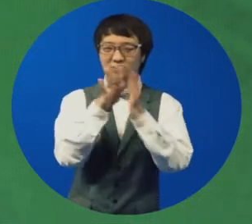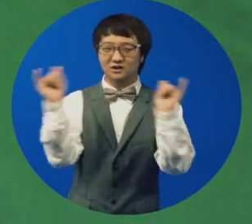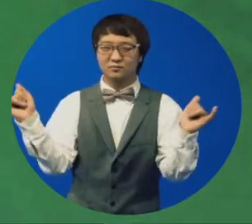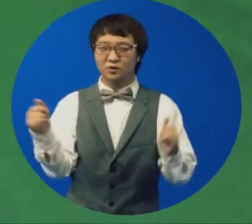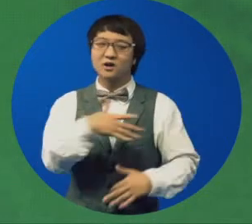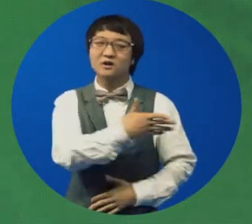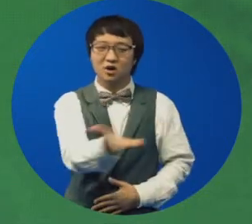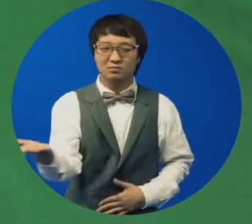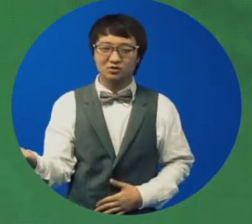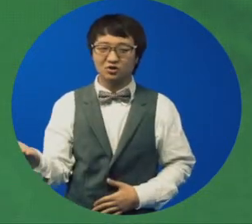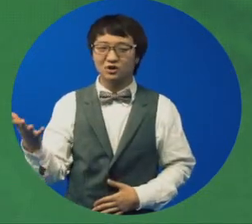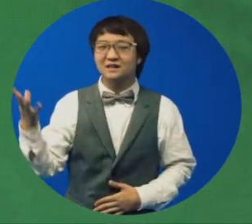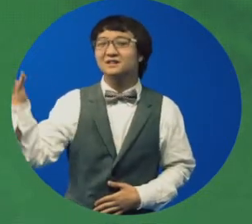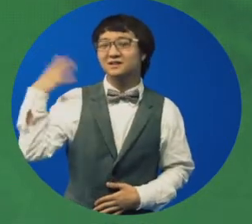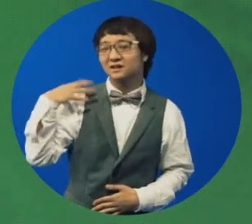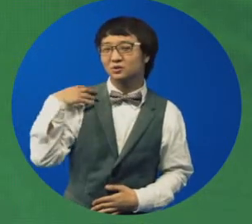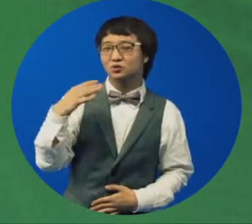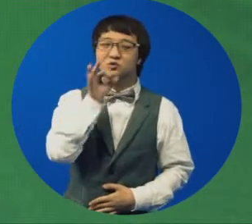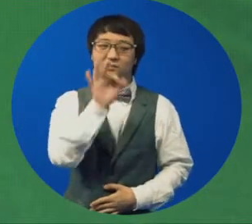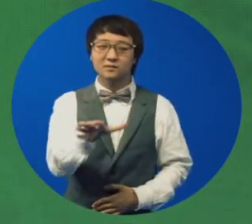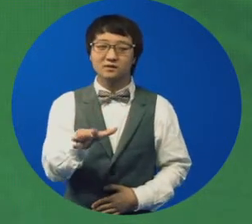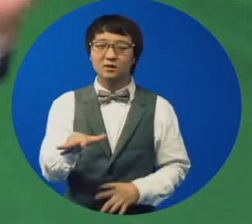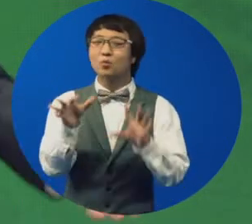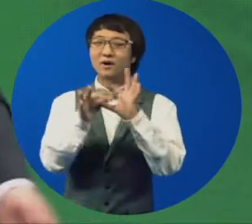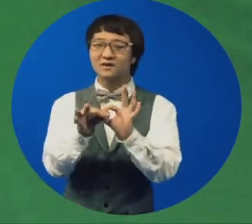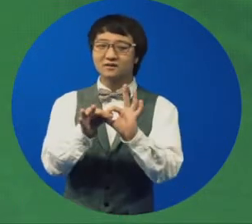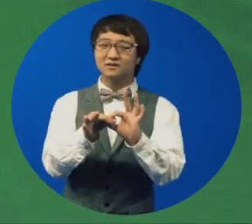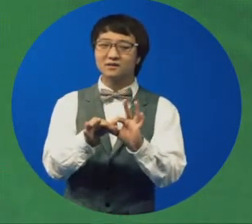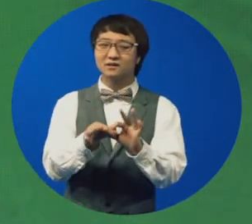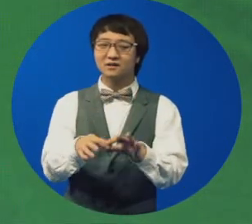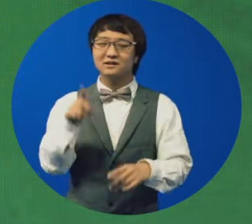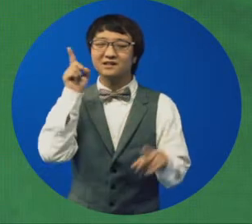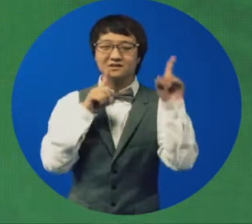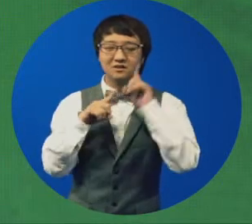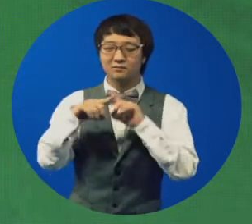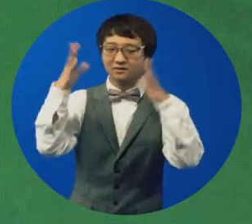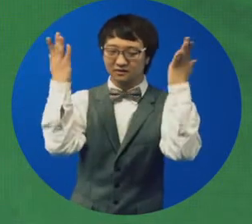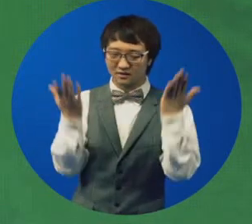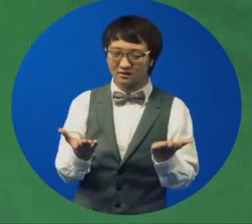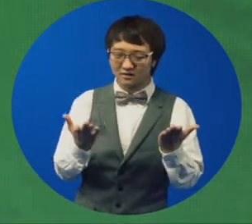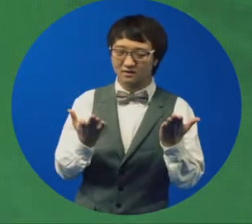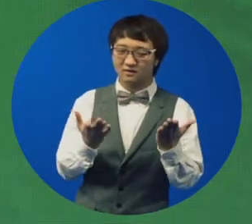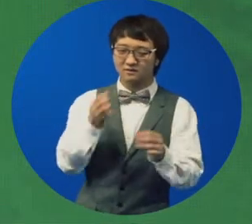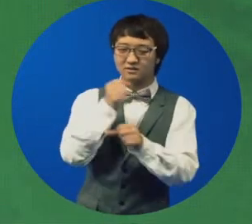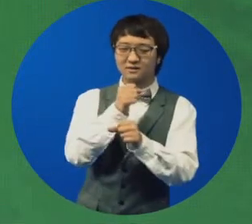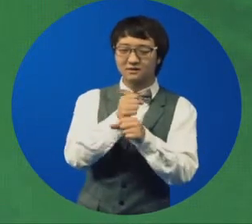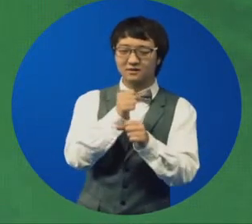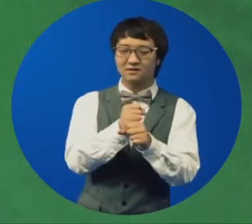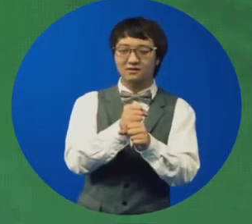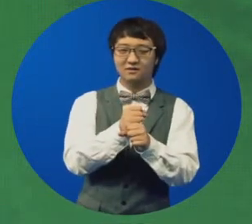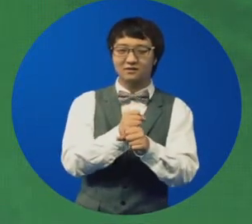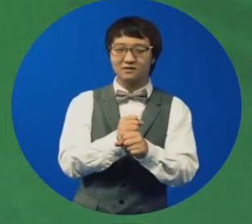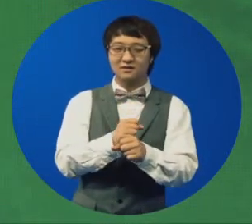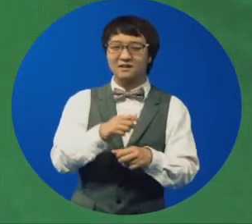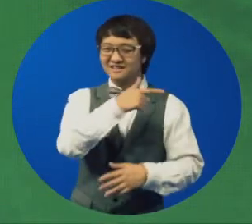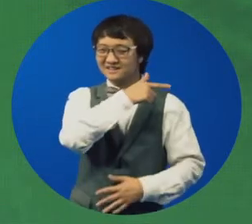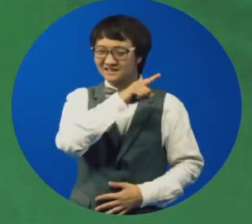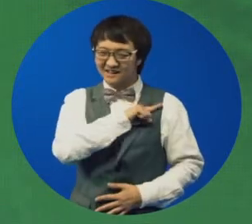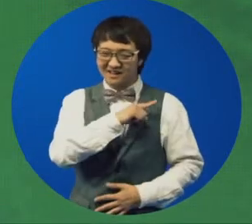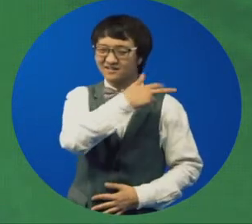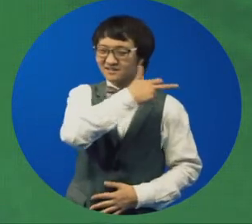책임져 줄 수 없기 때문에 그 관계는 여러분들에게 늘 상처를 만들어줍니다. 제일 큰 상처는